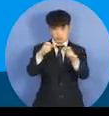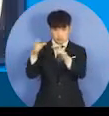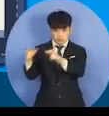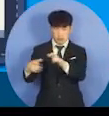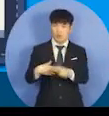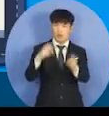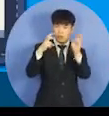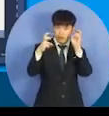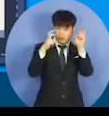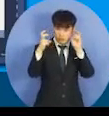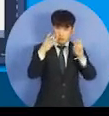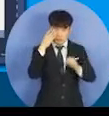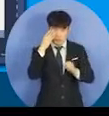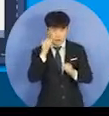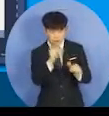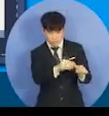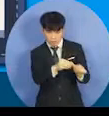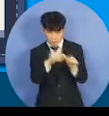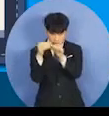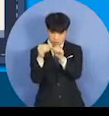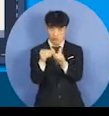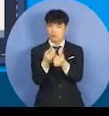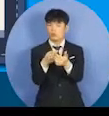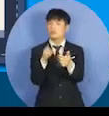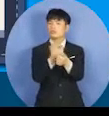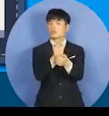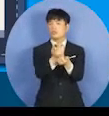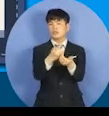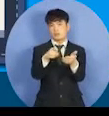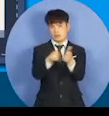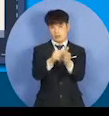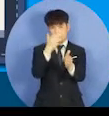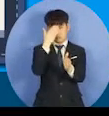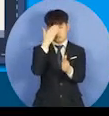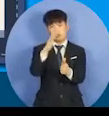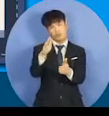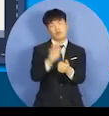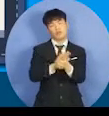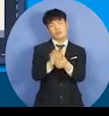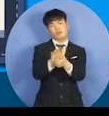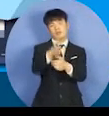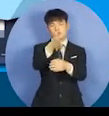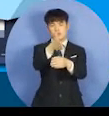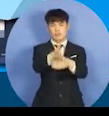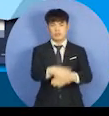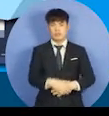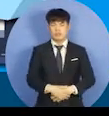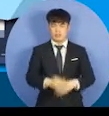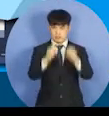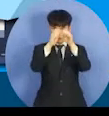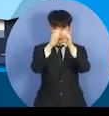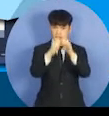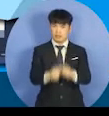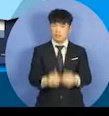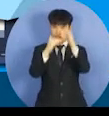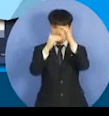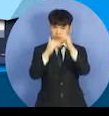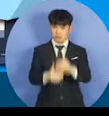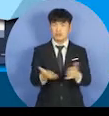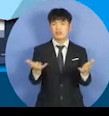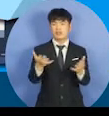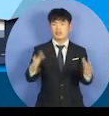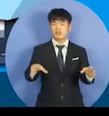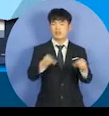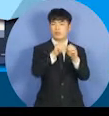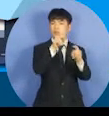천안시에서는 지역기업들의 원활한 기업활동을 위한 지원의 일환으로 무료 채용지원 서비스를 시행하고 있습니다. 자세한 내용은